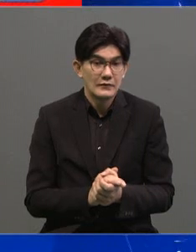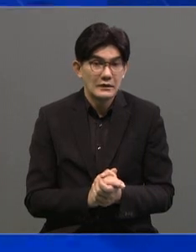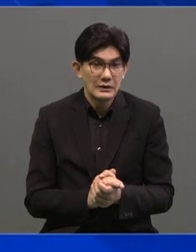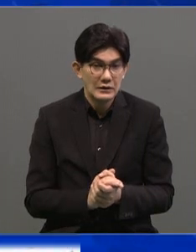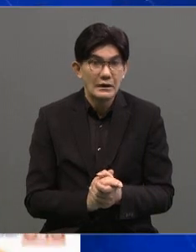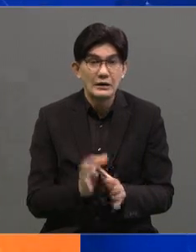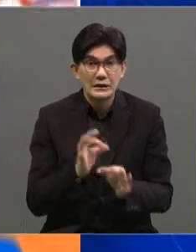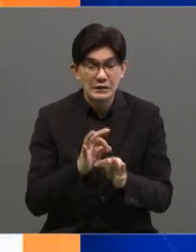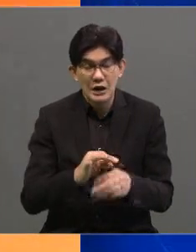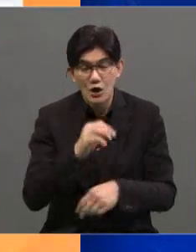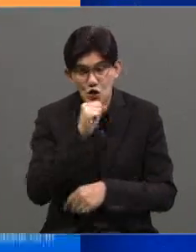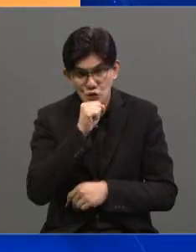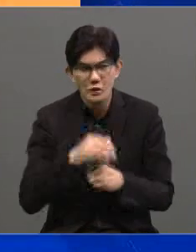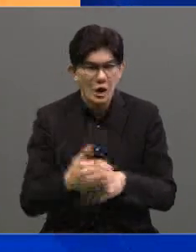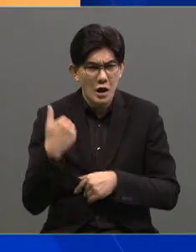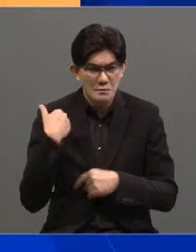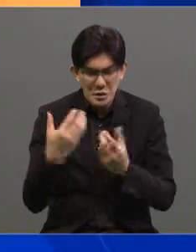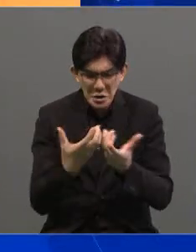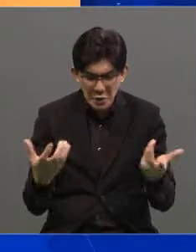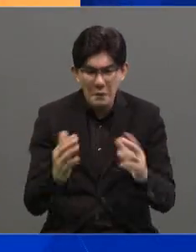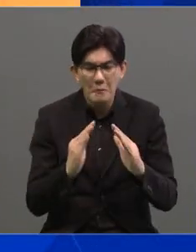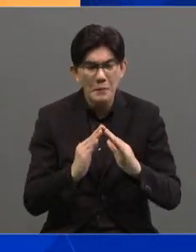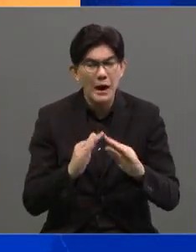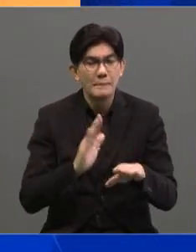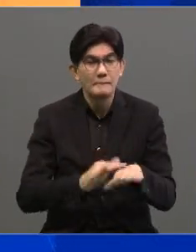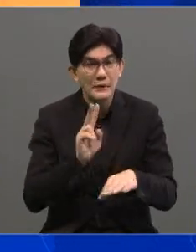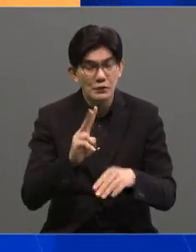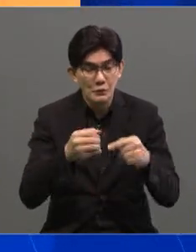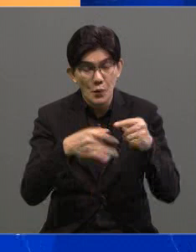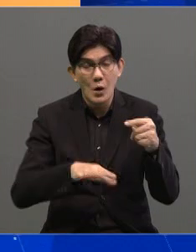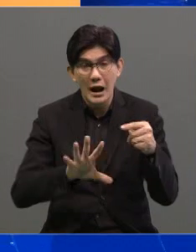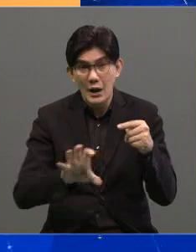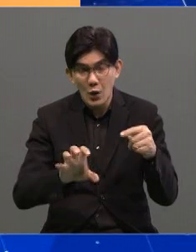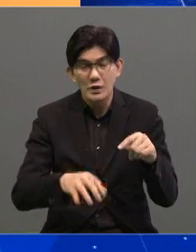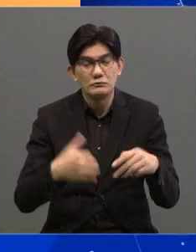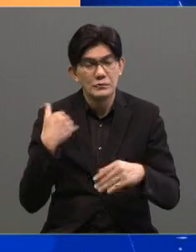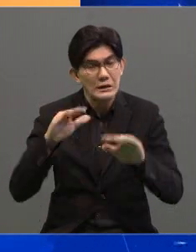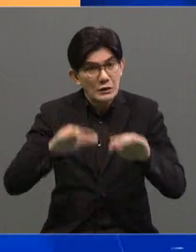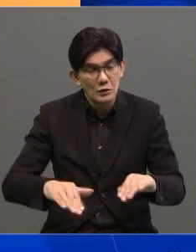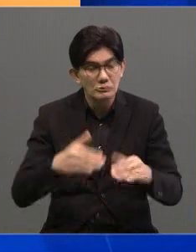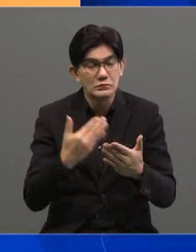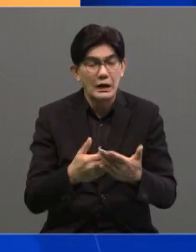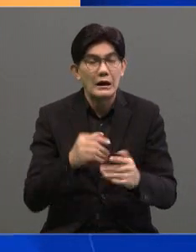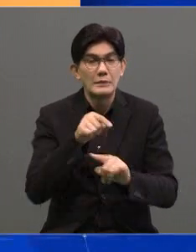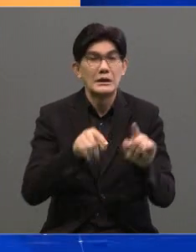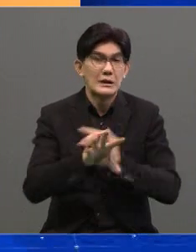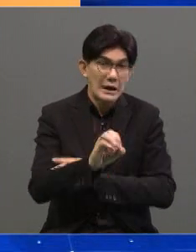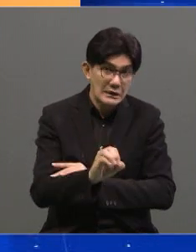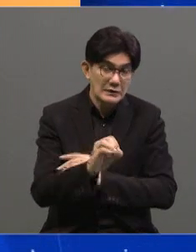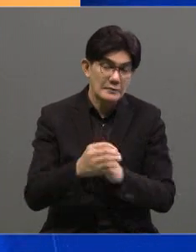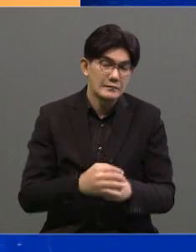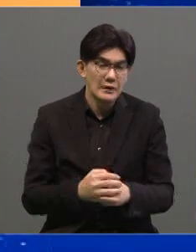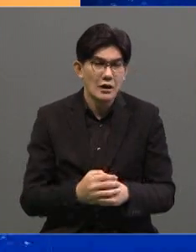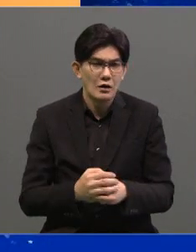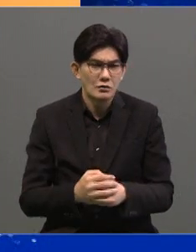ทอสก็ยังได้นำทรัพย์เด่นซึ่งเป็นบ้านมือสองกว่า500รายการทั่วประเทศมาลดสูงสุดถึง 50% ของราคาประ